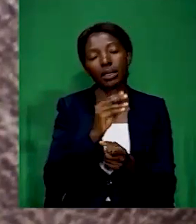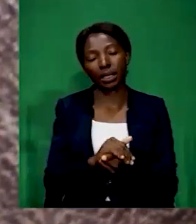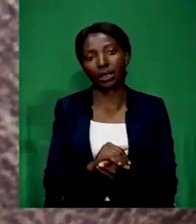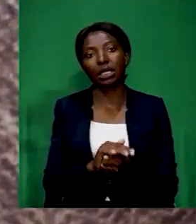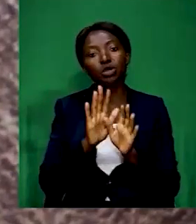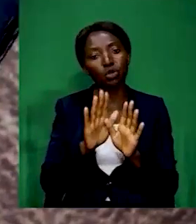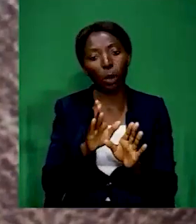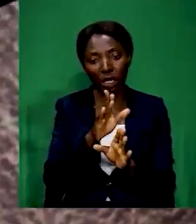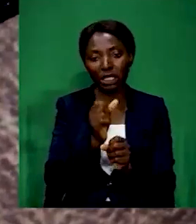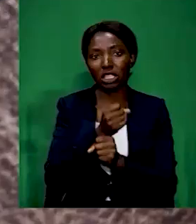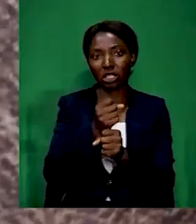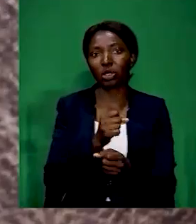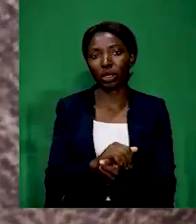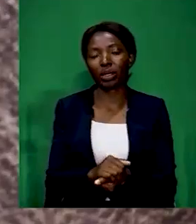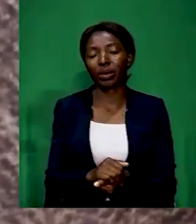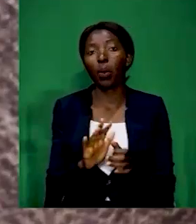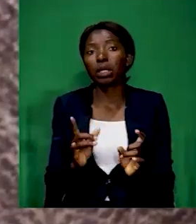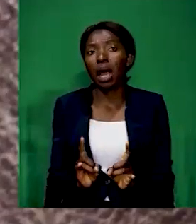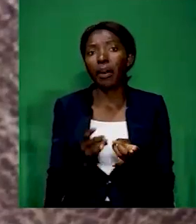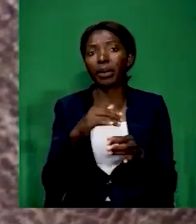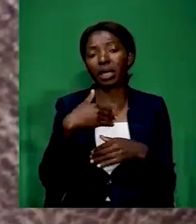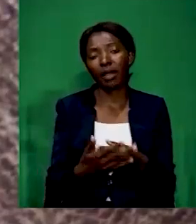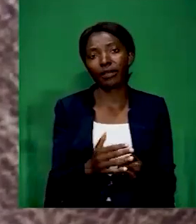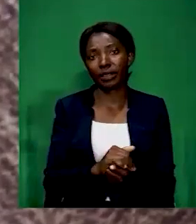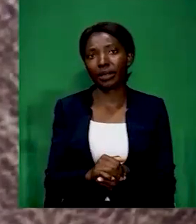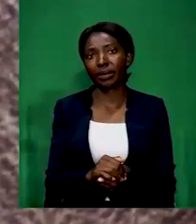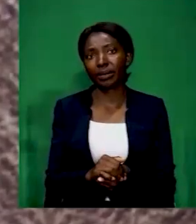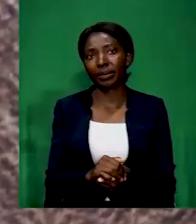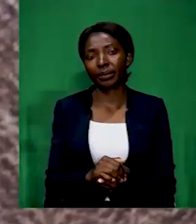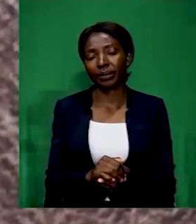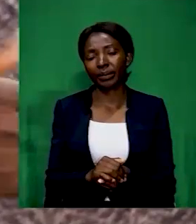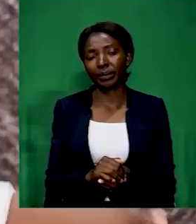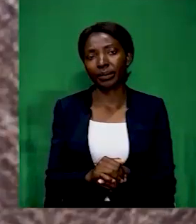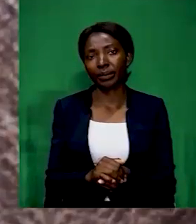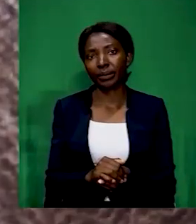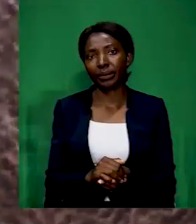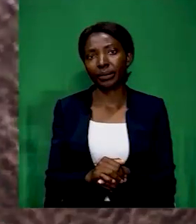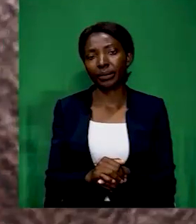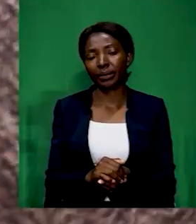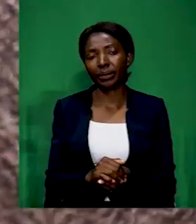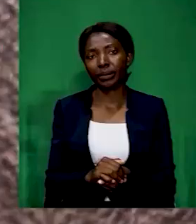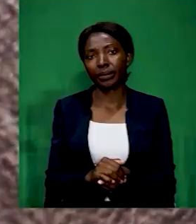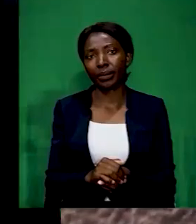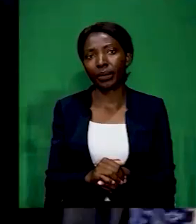Miraha. Tira panuri kuti chicha kaitika. Panura panuri wa Isaiah.